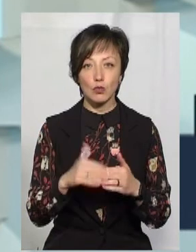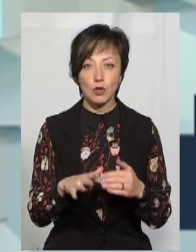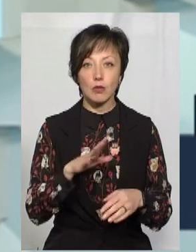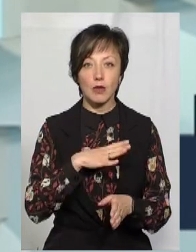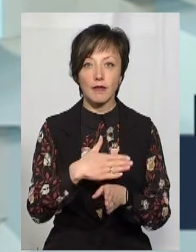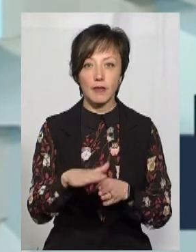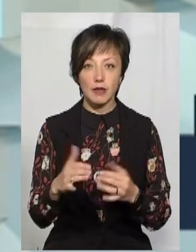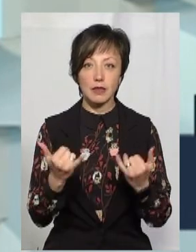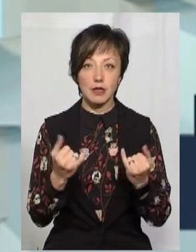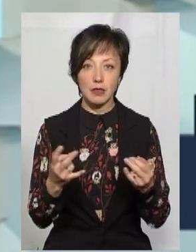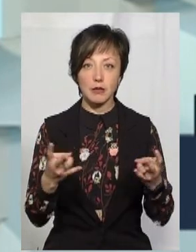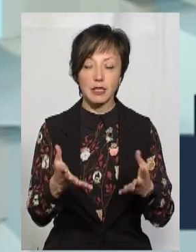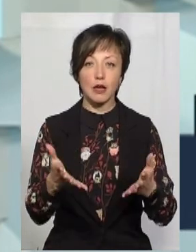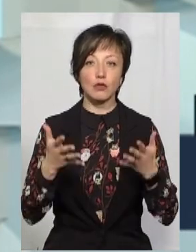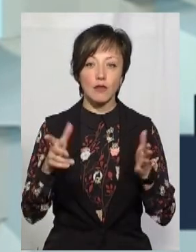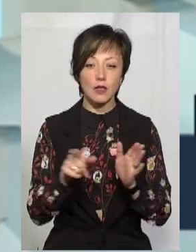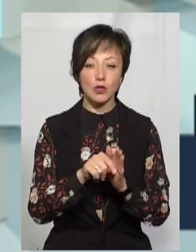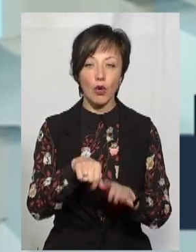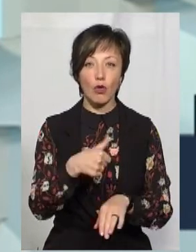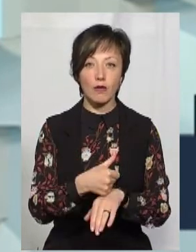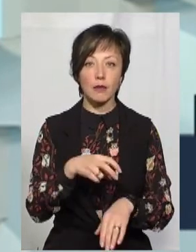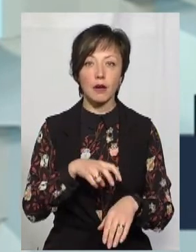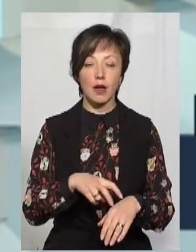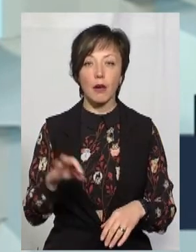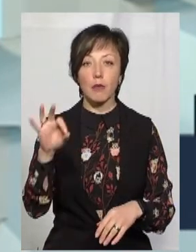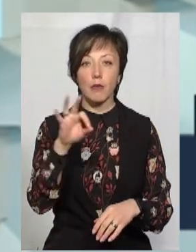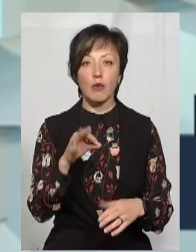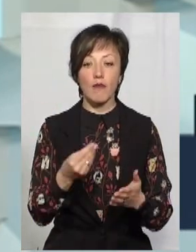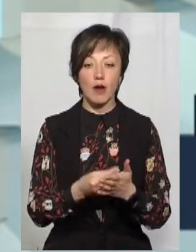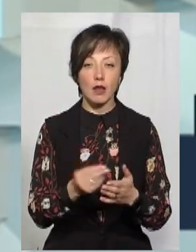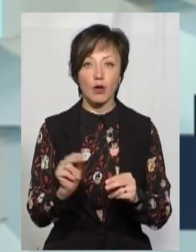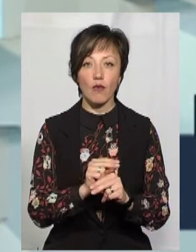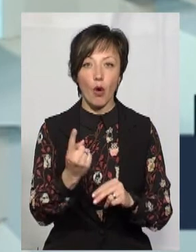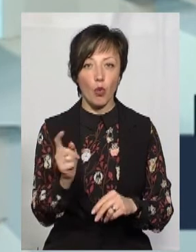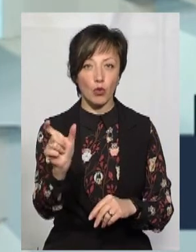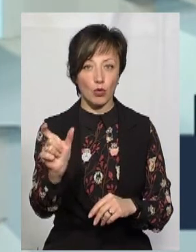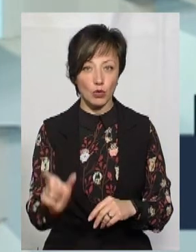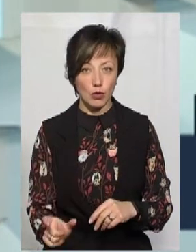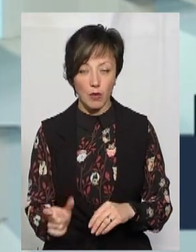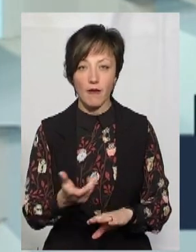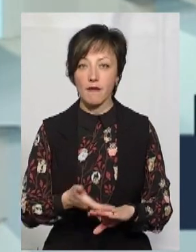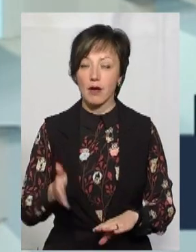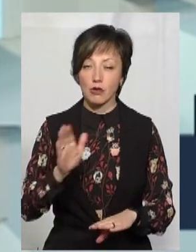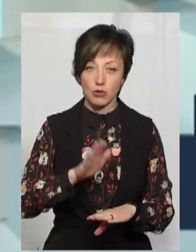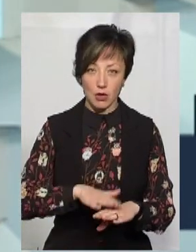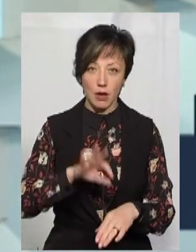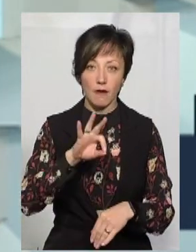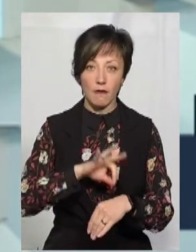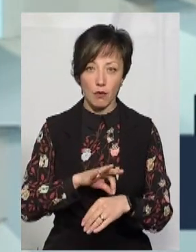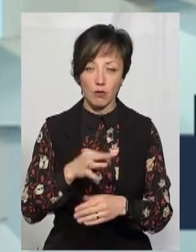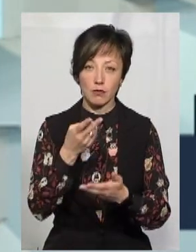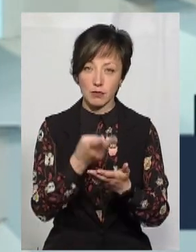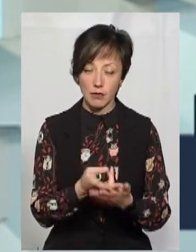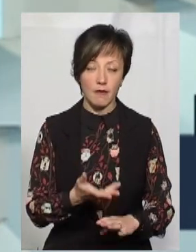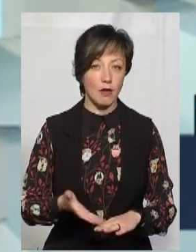також виділені. Зараз це будемо з'ясовувати з головним лікарем. Питання щодо вартості лікування однієї такої особи. Взагалі, важка особа, яка знаходиться в